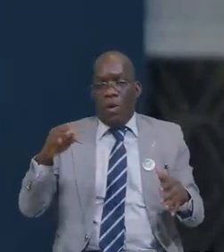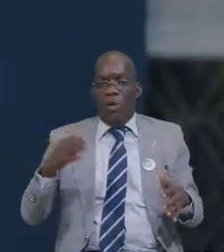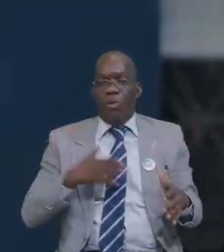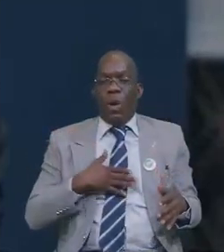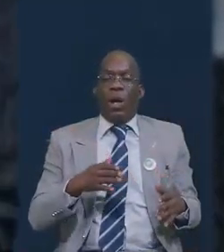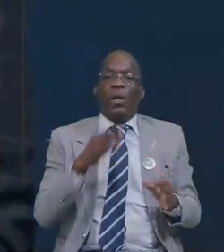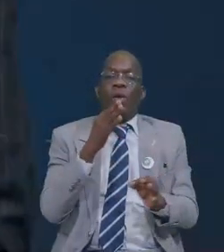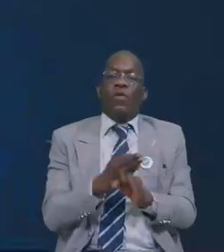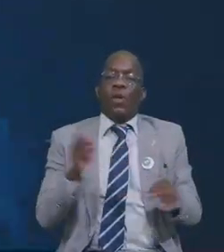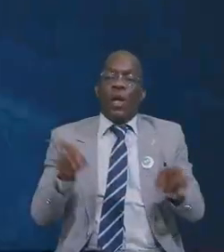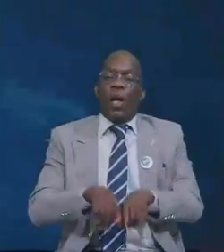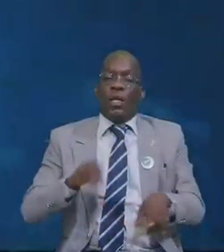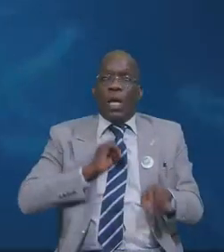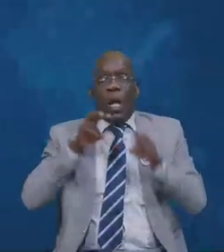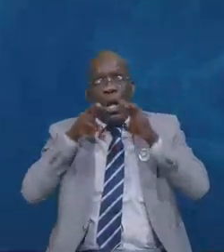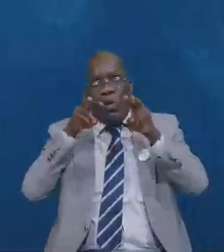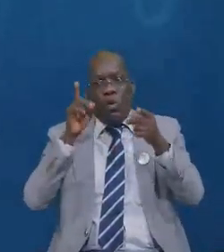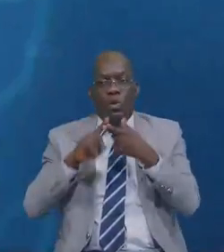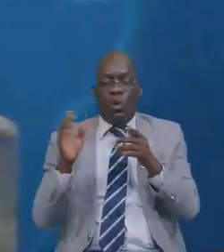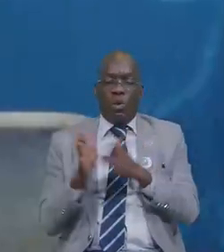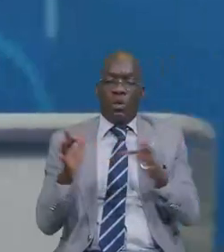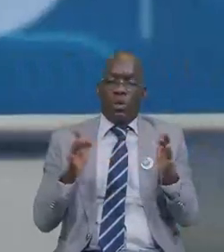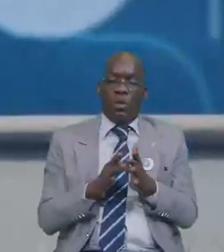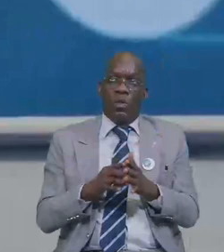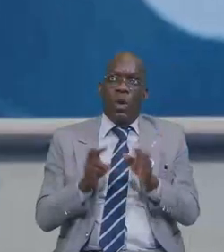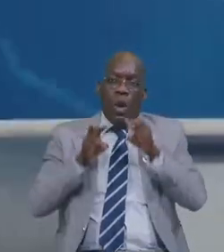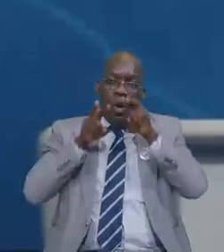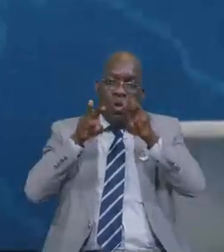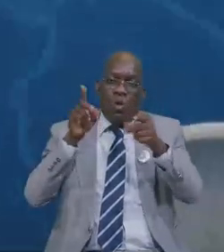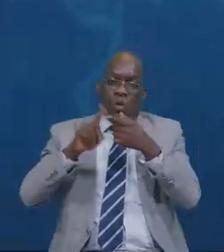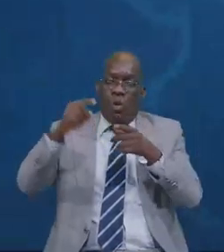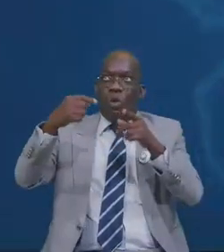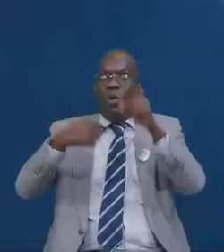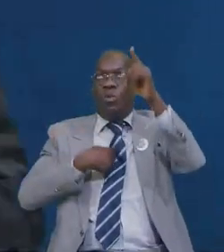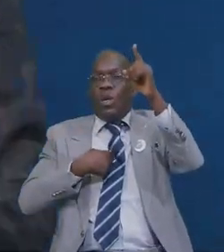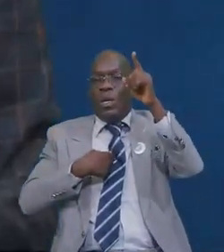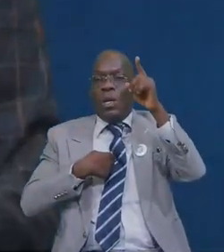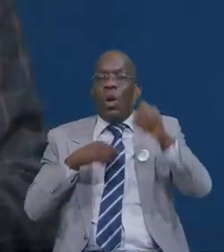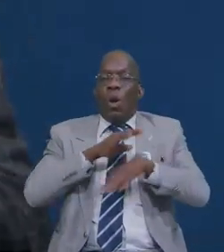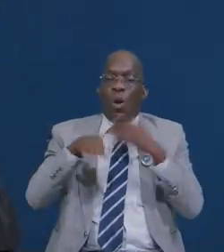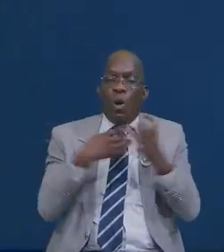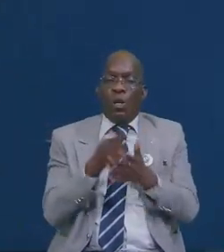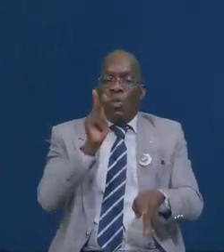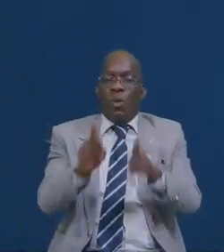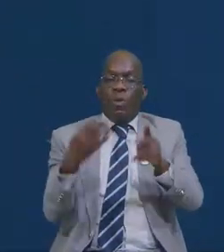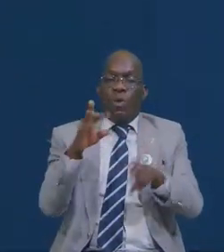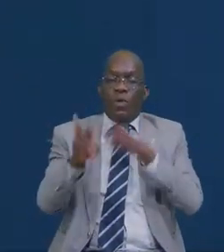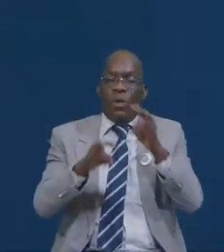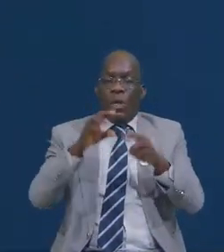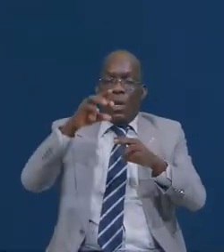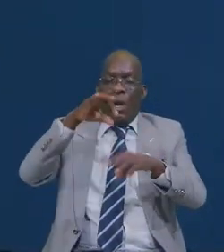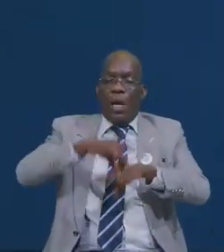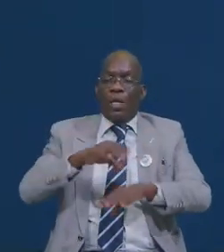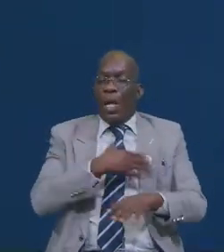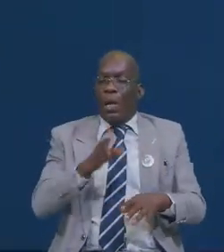foi. Comme j'ai les regards sur Jésus, regardez-moi, vous qui êtes aux extrémités de la terre, et vous